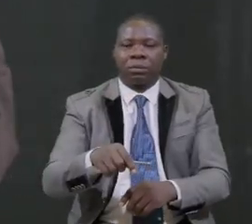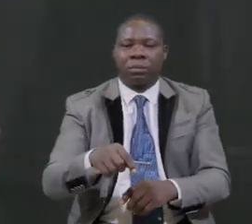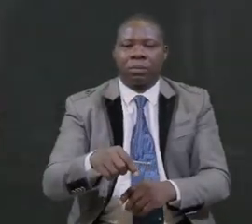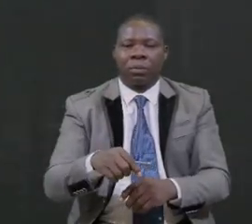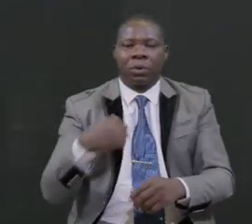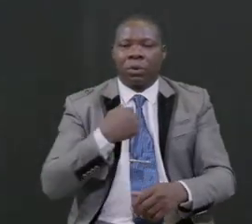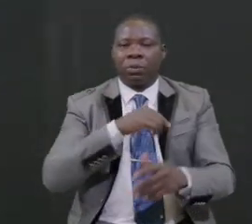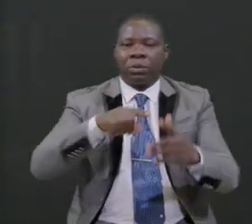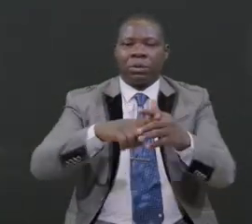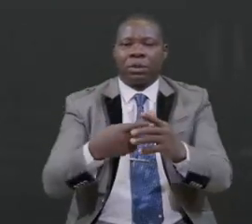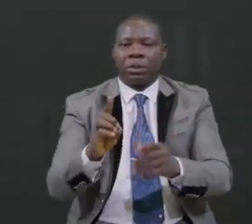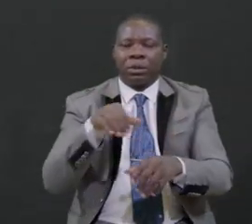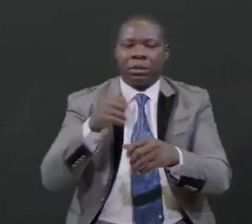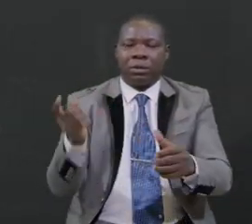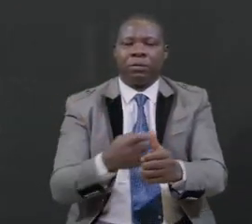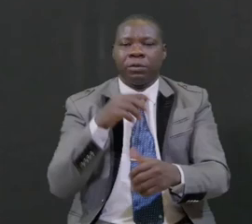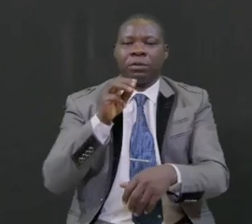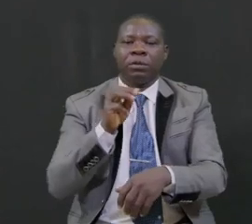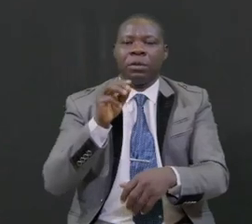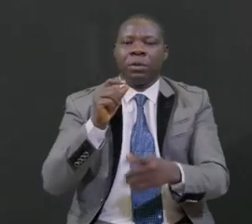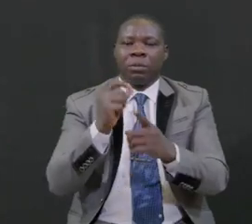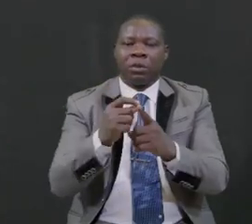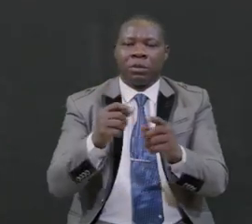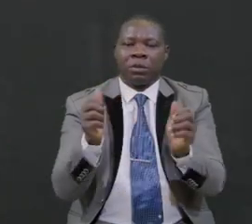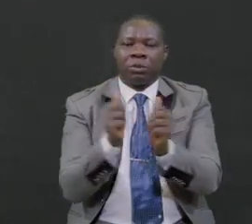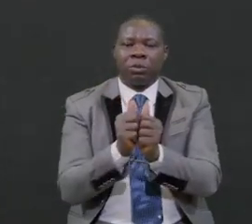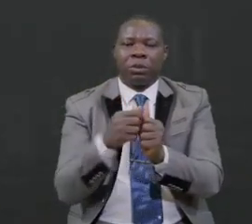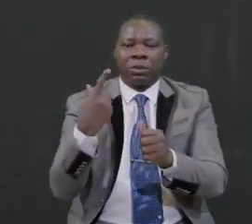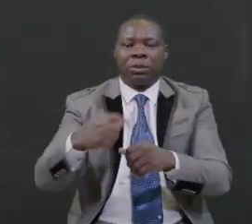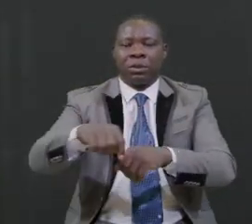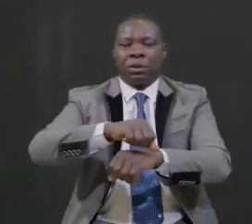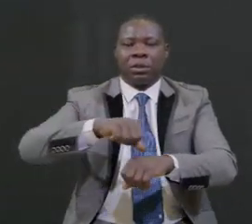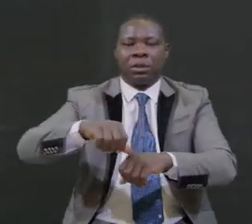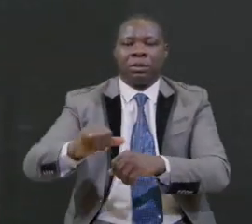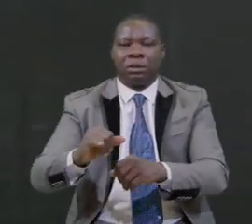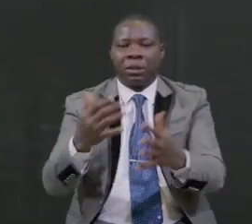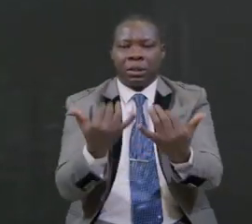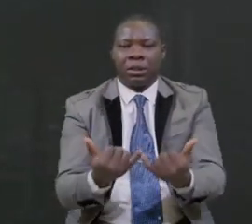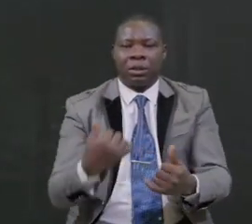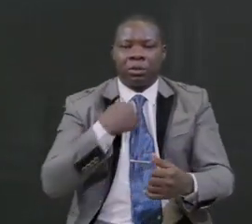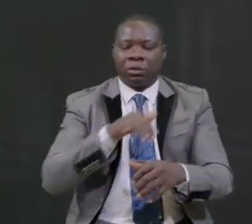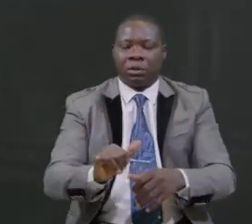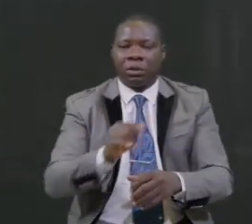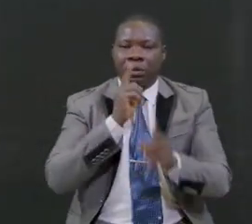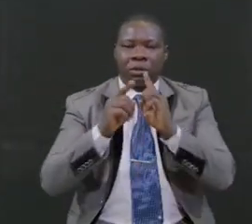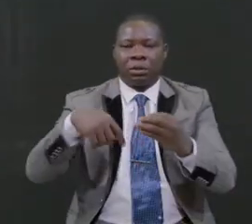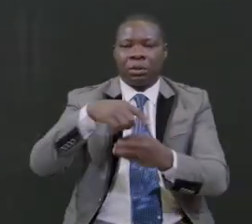Nous avons commencé dans le premier message. Avec l'onction, nous parlons toujours de l'onction.